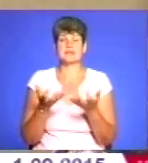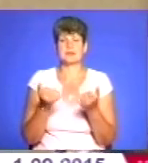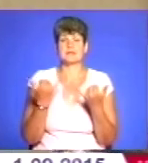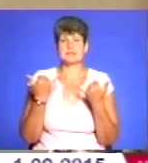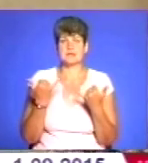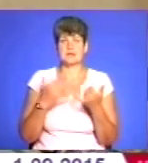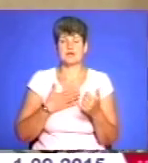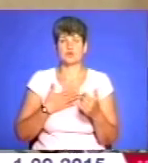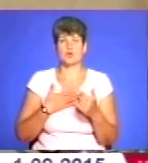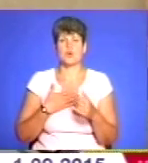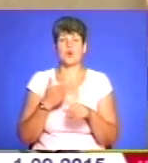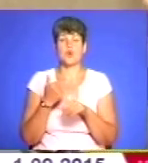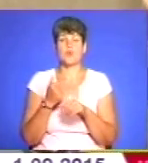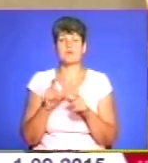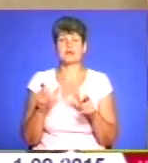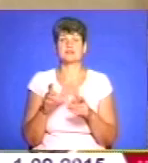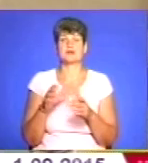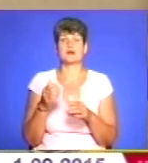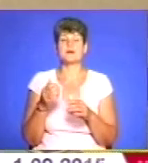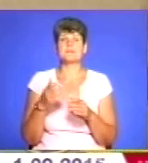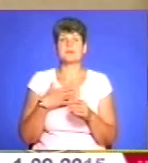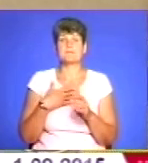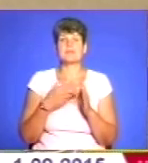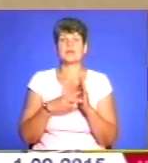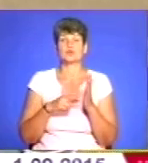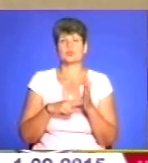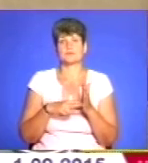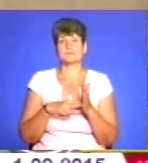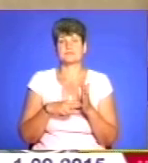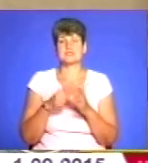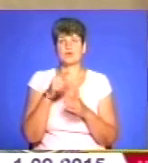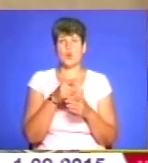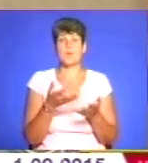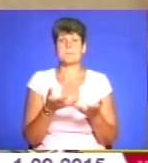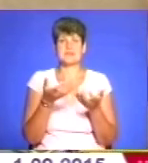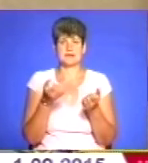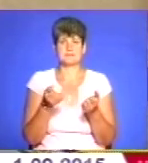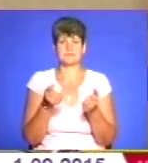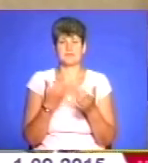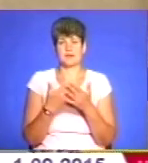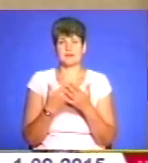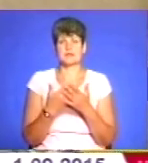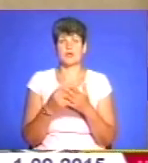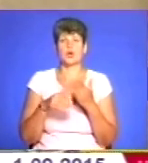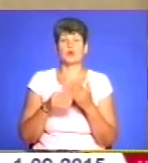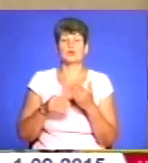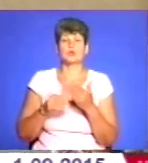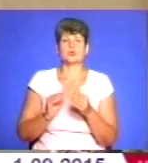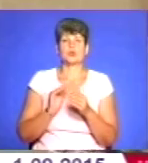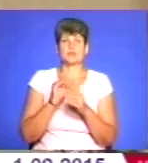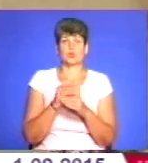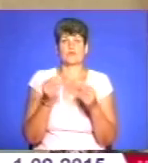нашого губернатора, очільника області, ми плануємо десь за його підтримки, десь якісь додаткові кошти, бо